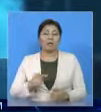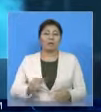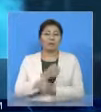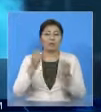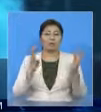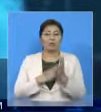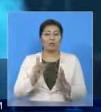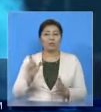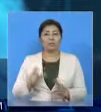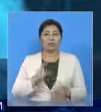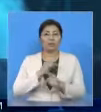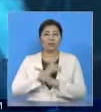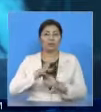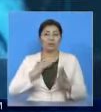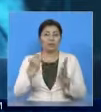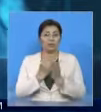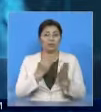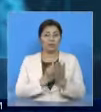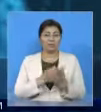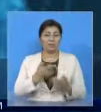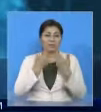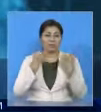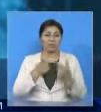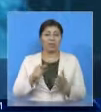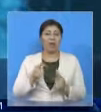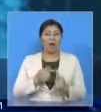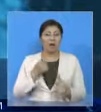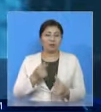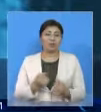9 адам қаза тапты. Олардың тізімі жарияланып, кейбірінің аты-жөні анықталып жатыр.